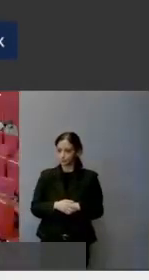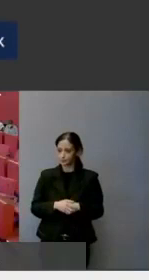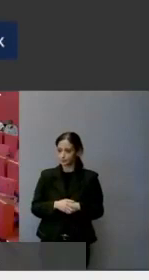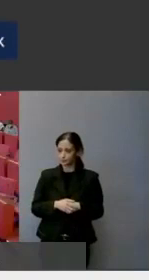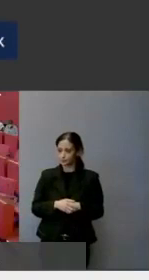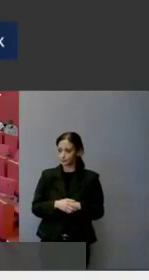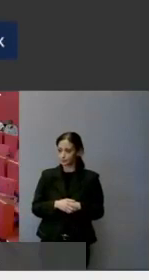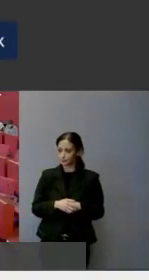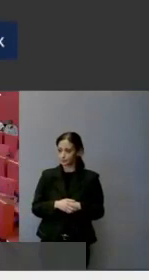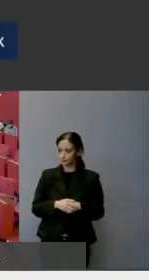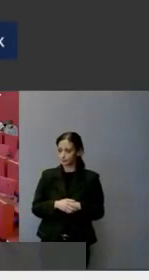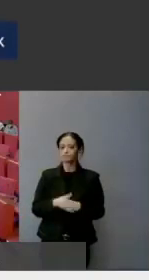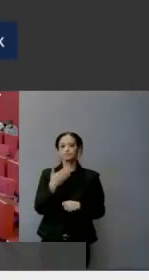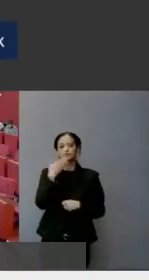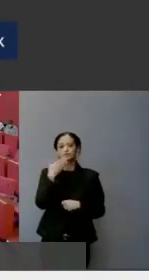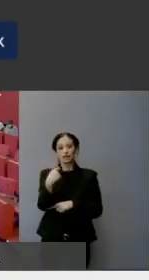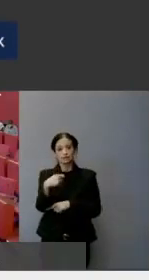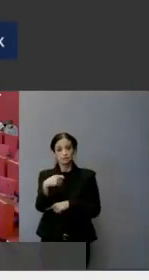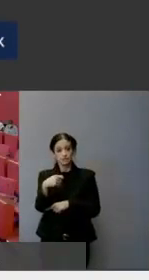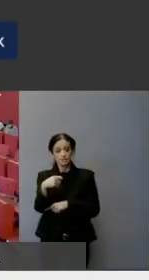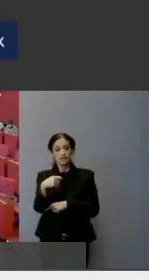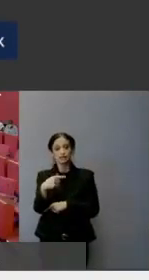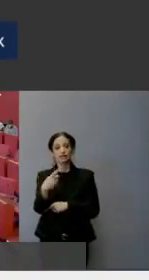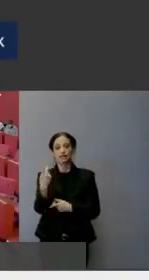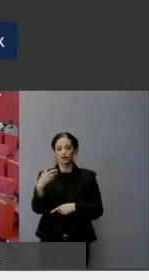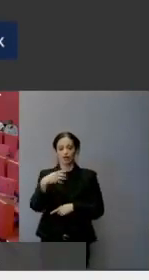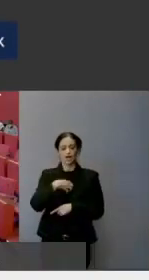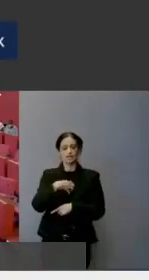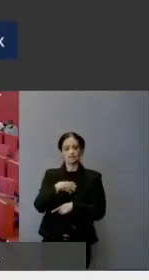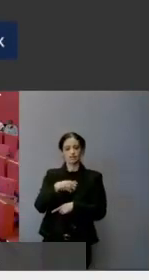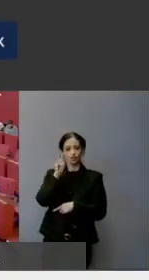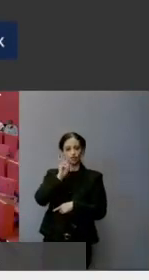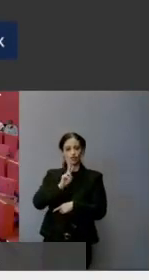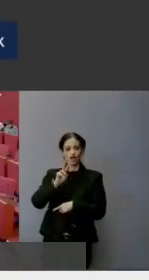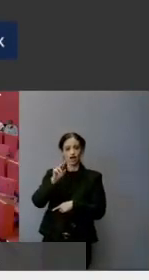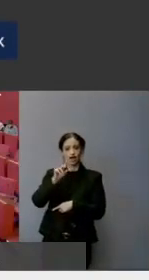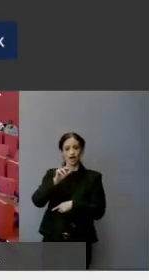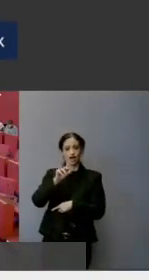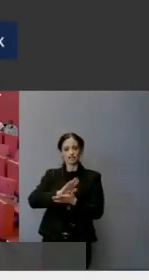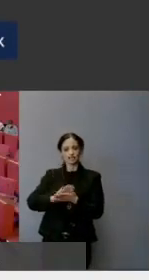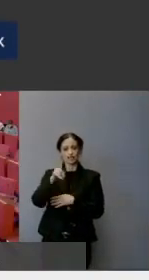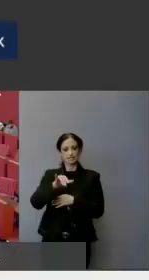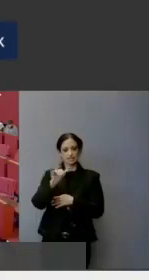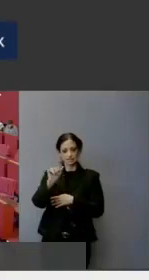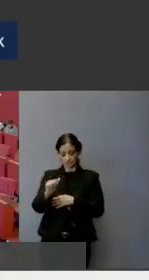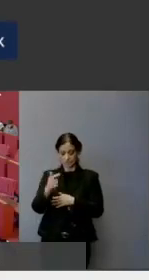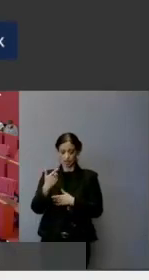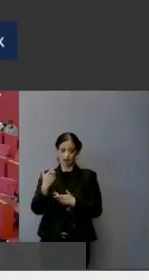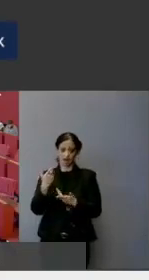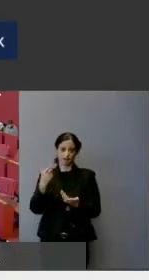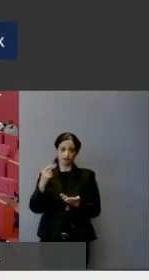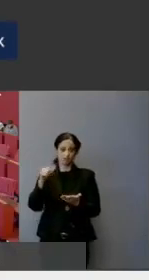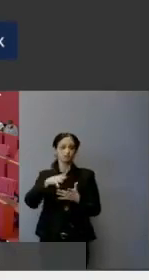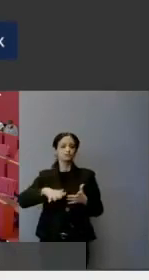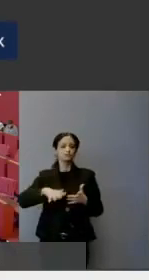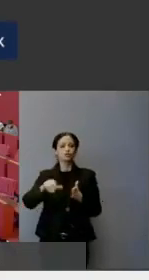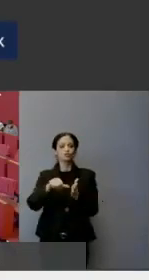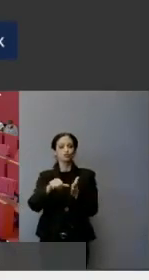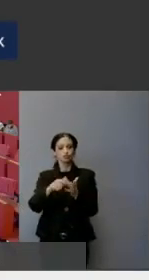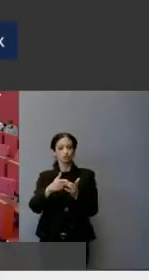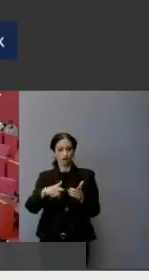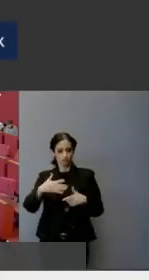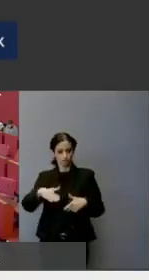presidente sessuale via santa zita una delle zone più centrali della nostra città da parecchio